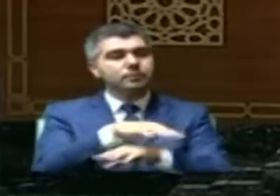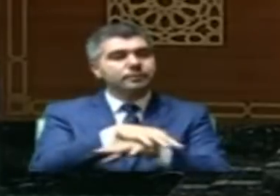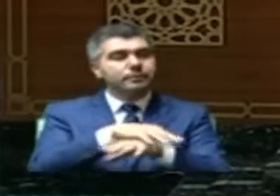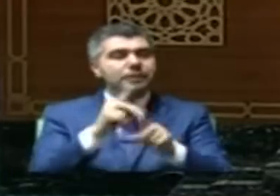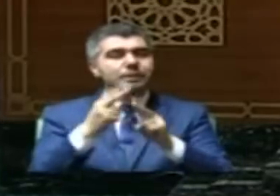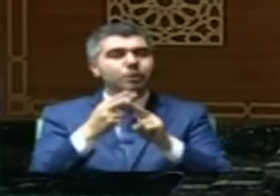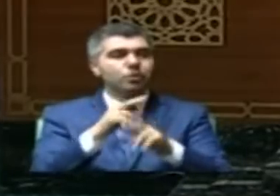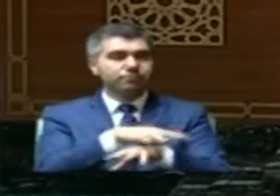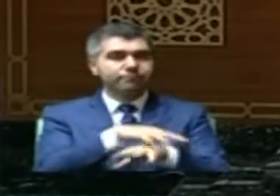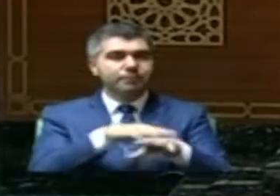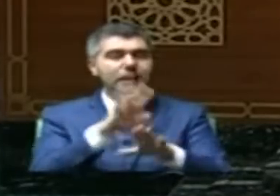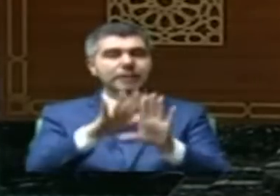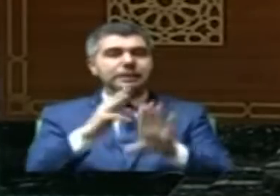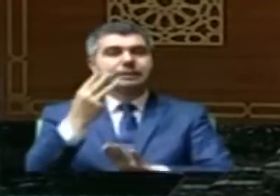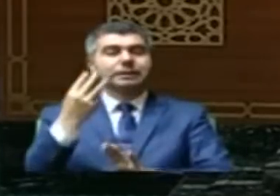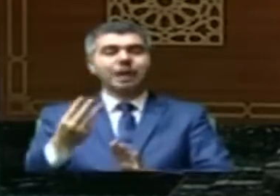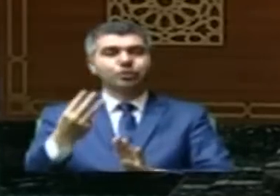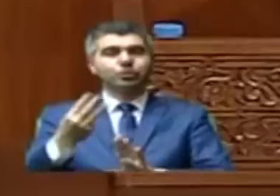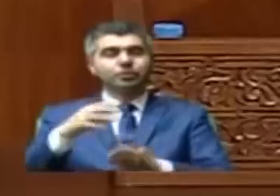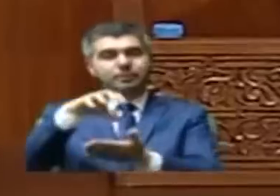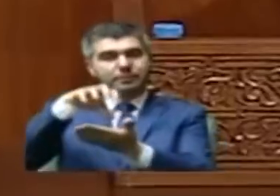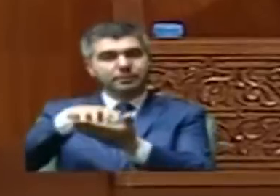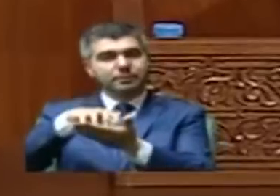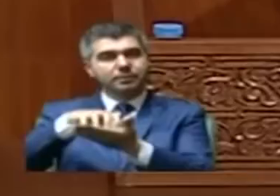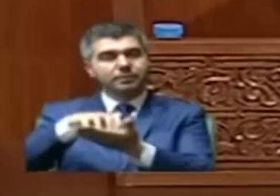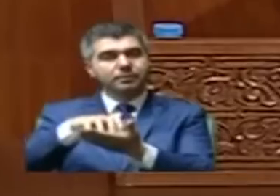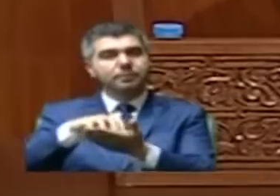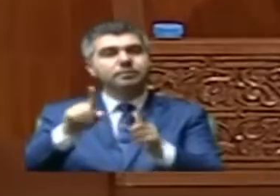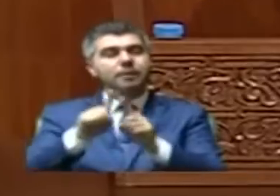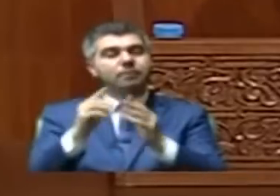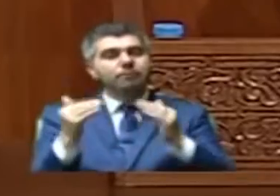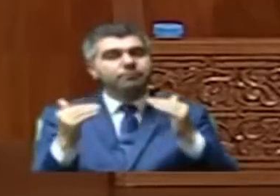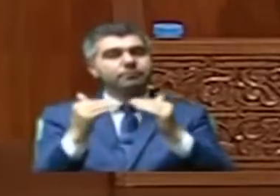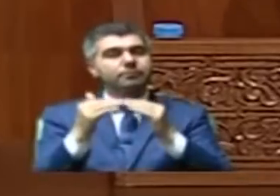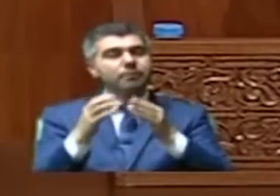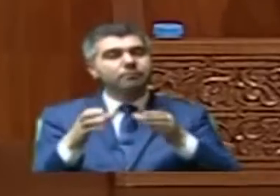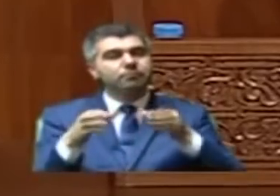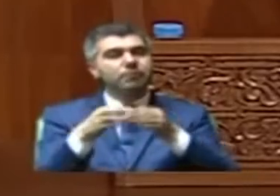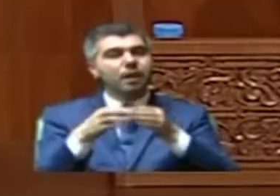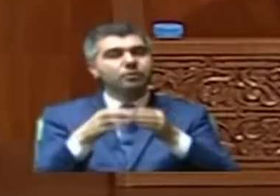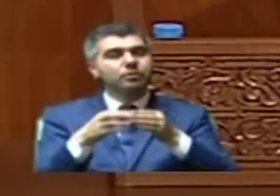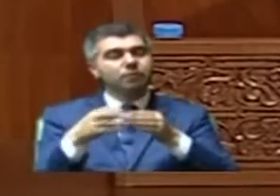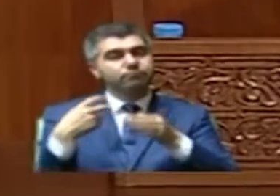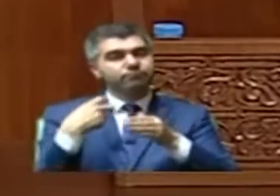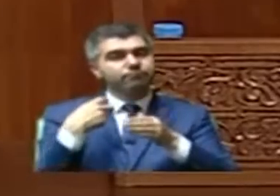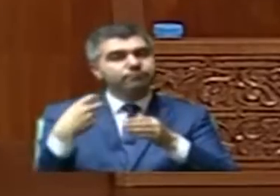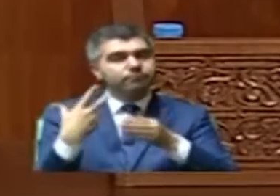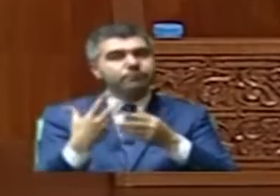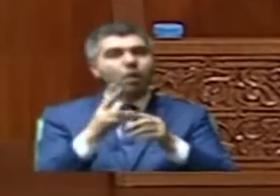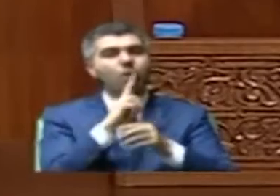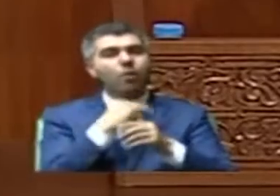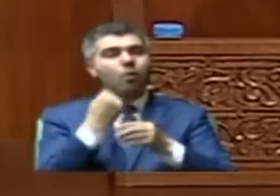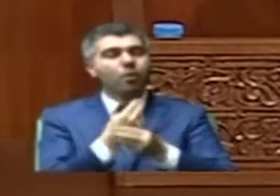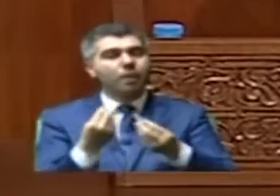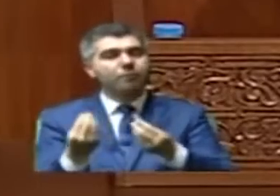هذه الاجتماع اللي دار ديال الجهة 13 واللي كان بمبادرة مشتركة ما بين رجال الأعمال والحكومة، هاد